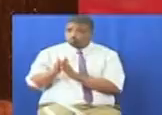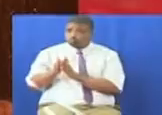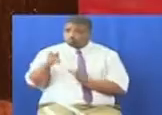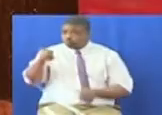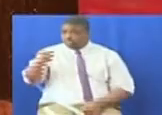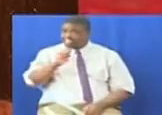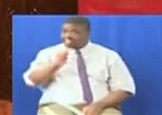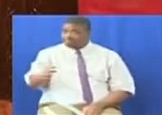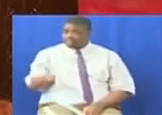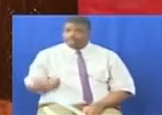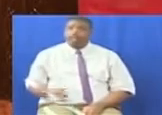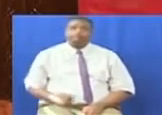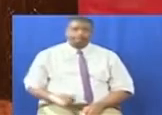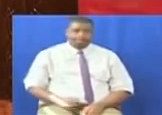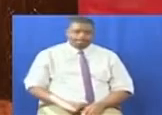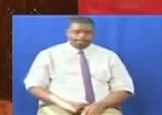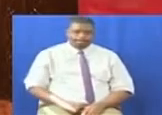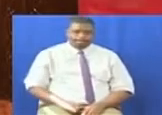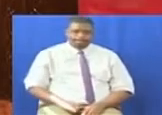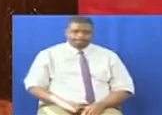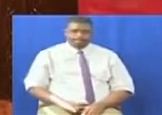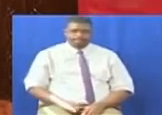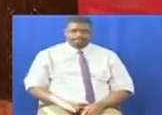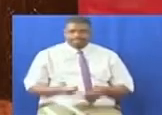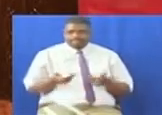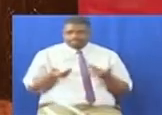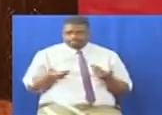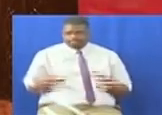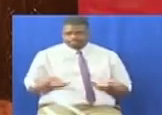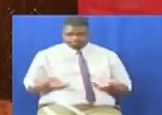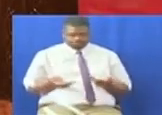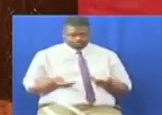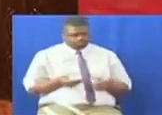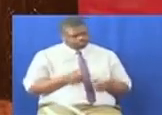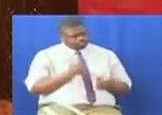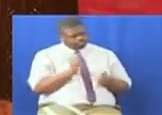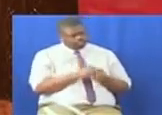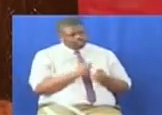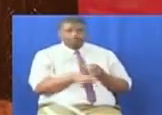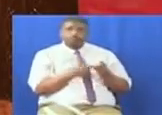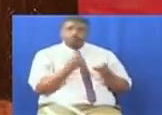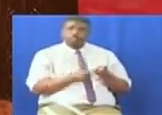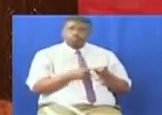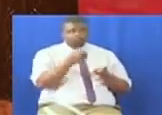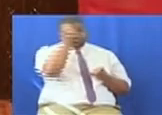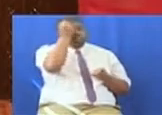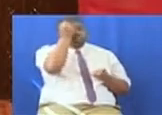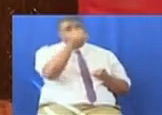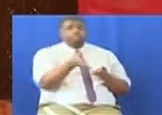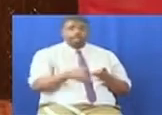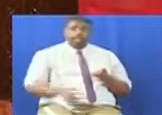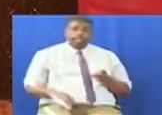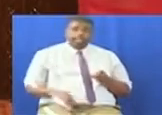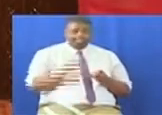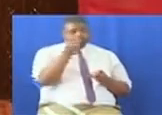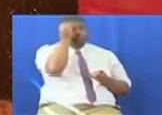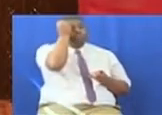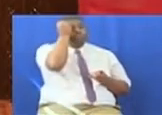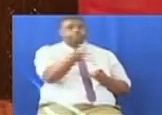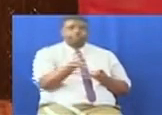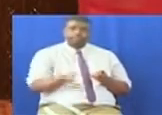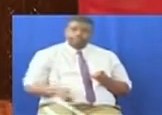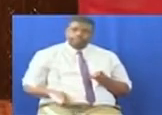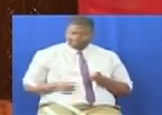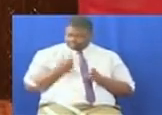msimamo imefanya tulikuwa humu ndani. Mheshimiwa Spika, unajua kuna jambo lingine mimi naita la kijinga. La kijinga kabisa. Hivi